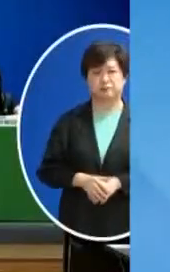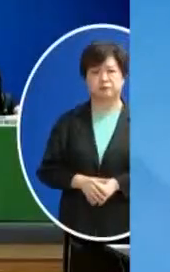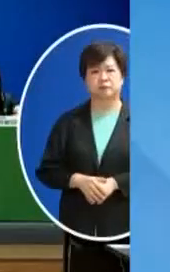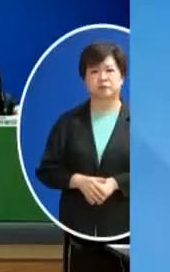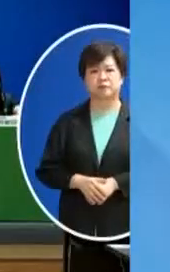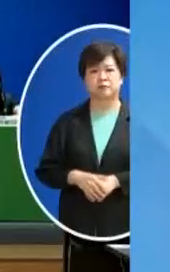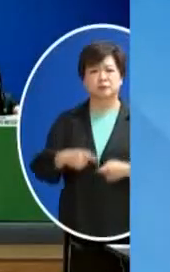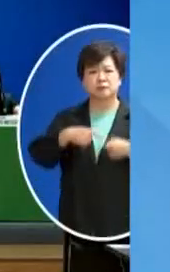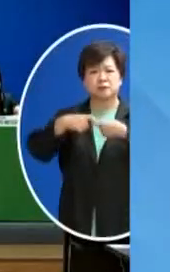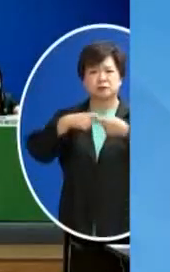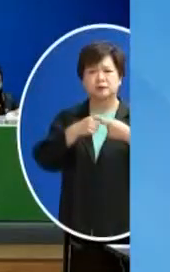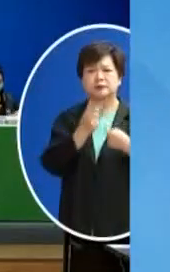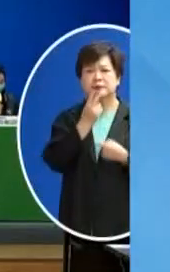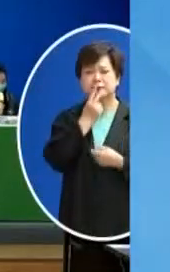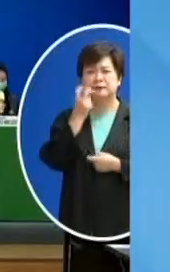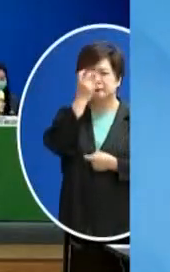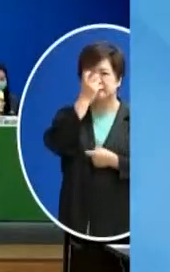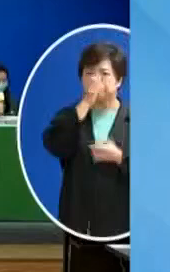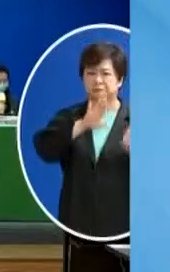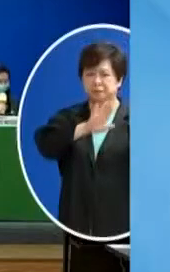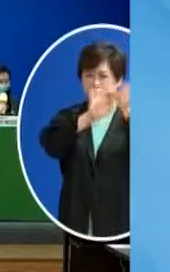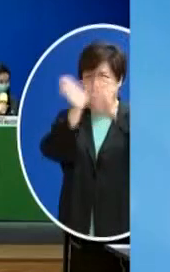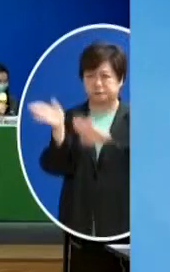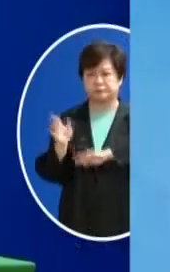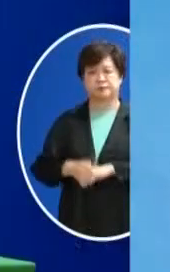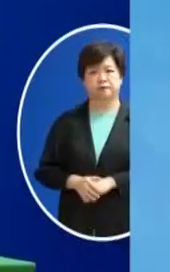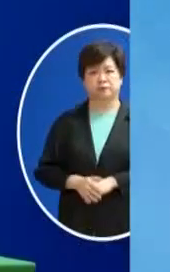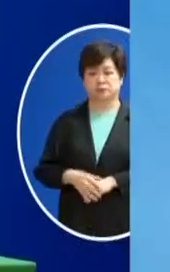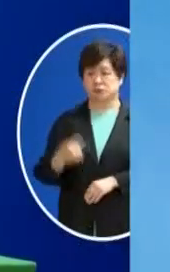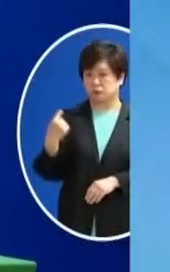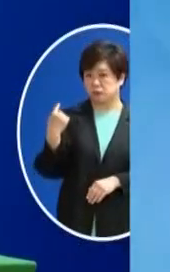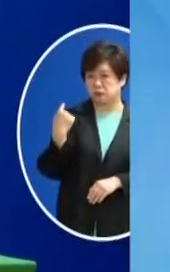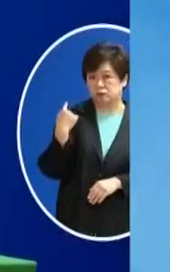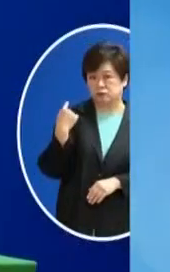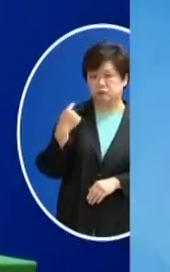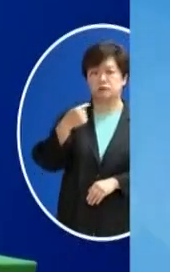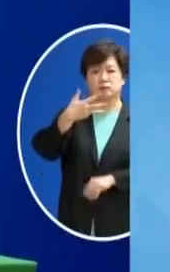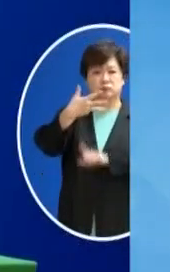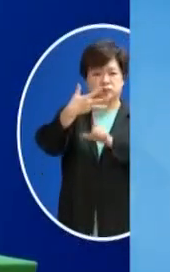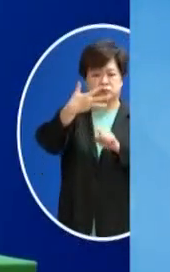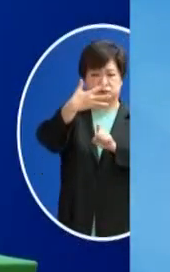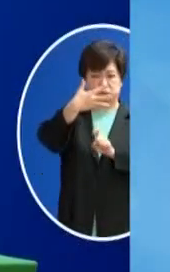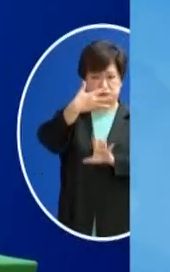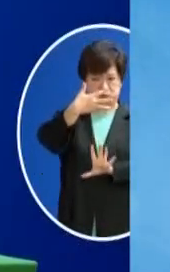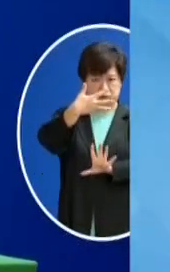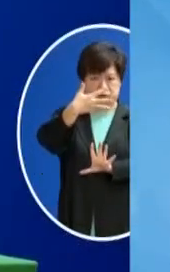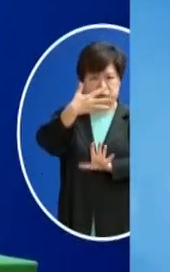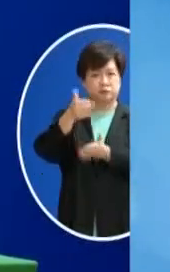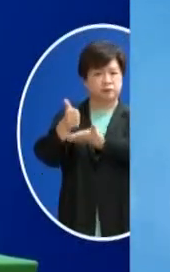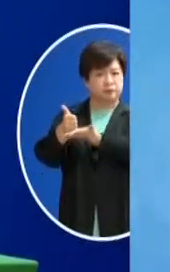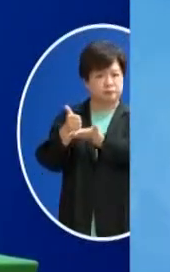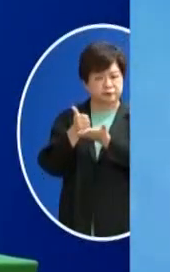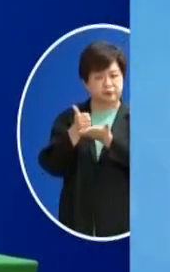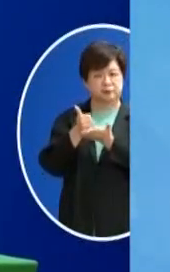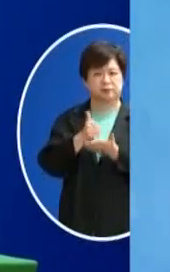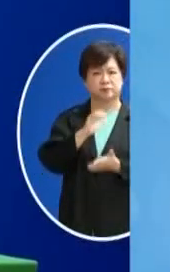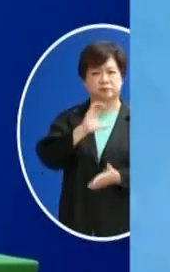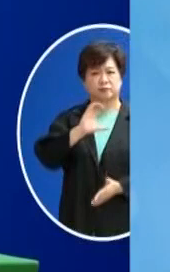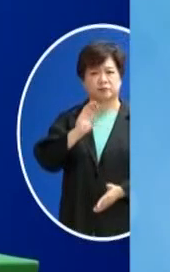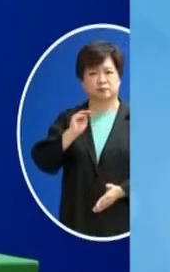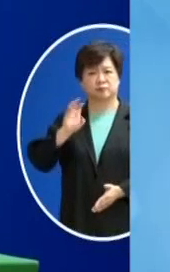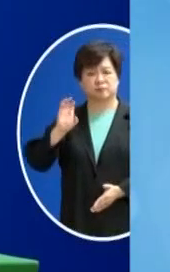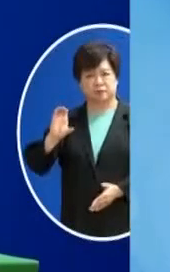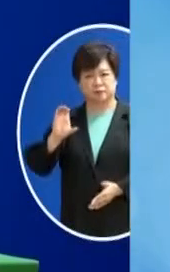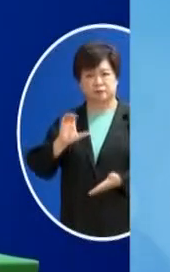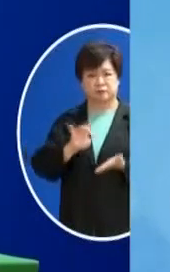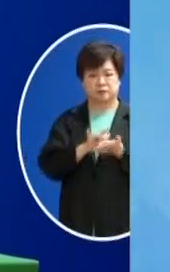对连雅整个审查的一个情形，我们是在昨天8月15号邀请的 CMC